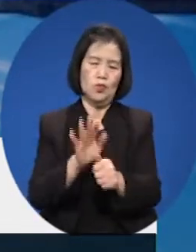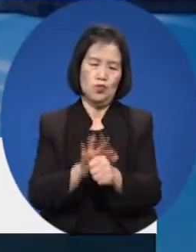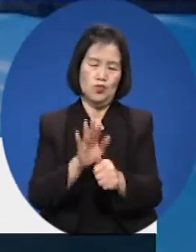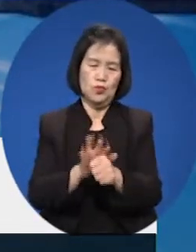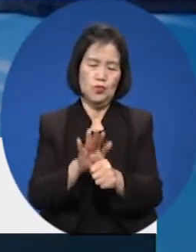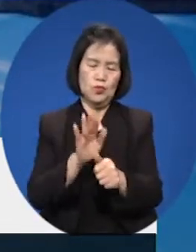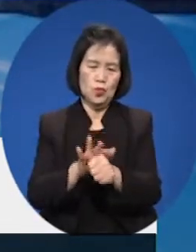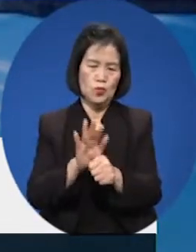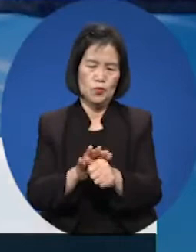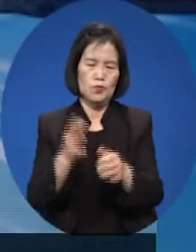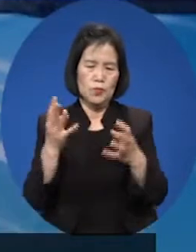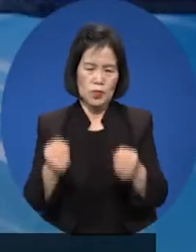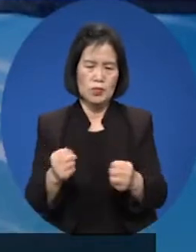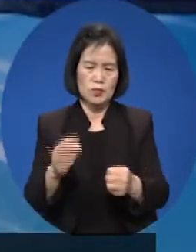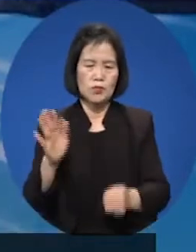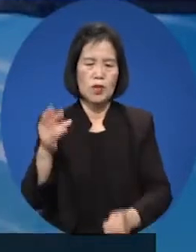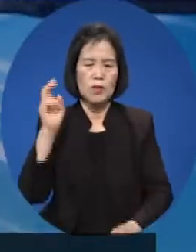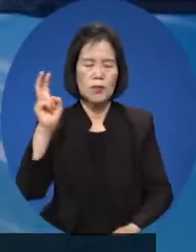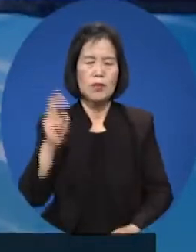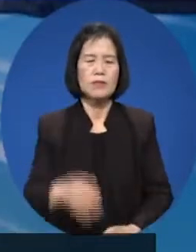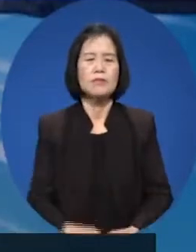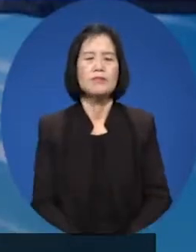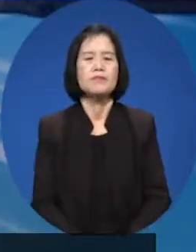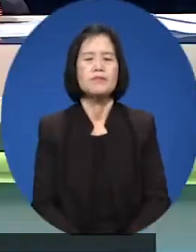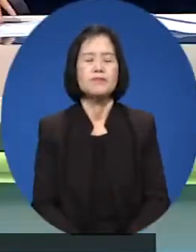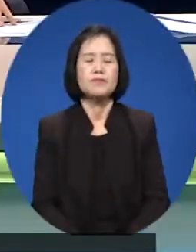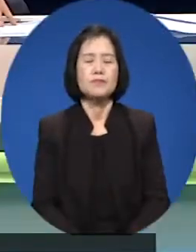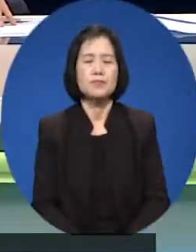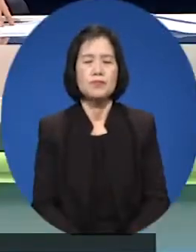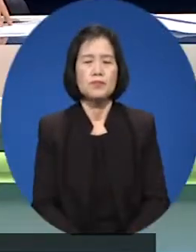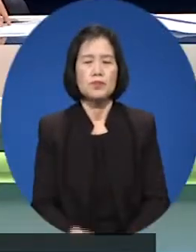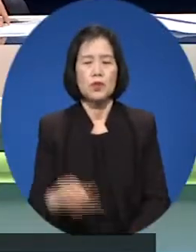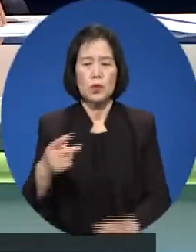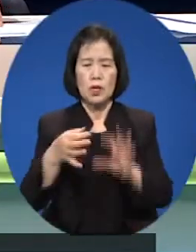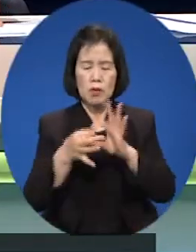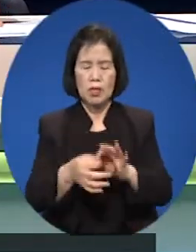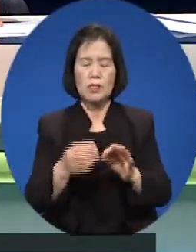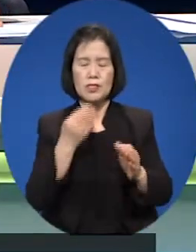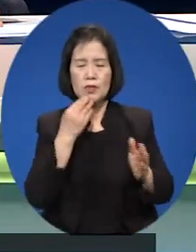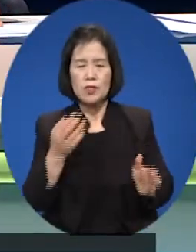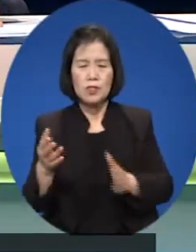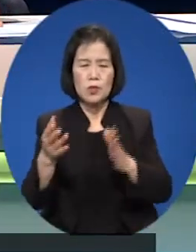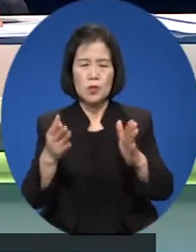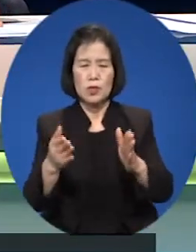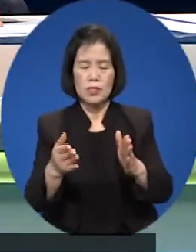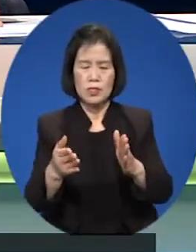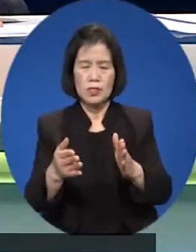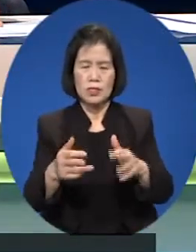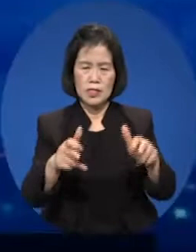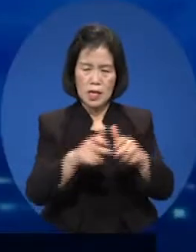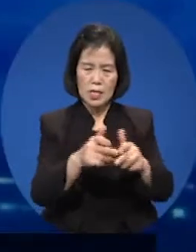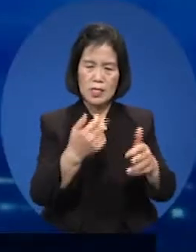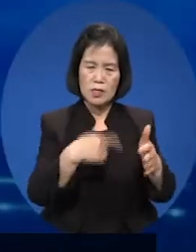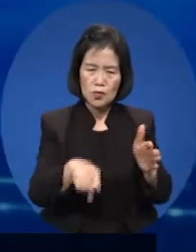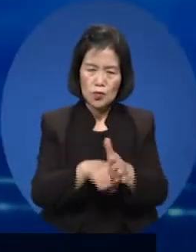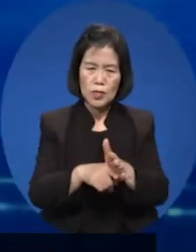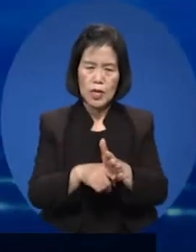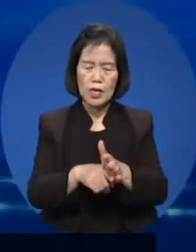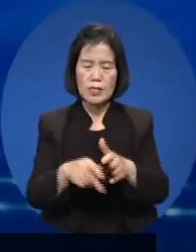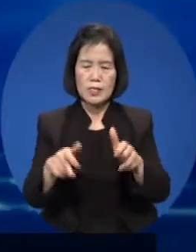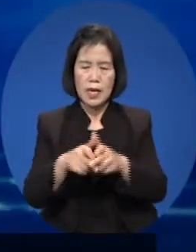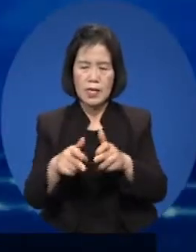것이라고 생각을 하고 있습니다. 알겠습니다. 아울러서 또 이와 관련해 경기도에서는 또이 장애인들을 위한 장애인